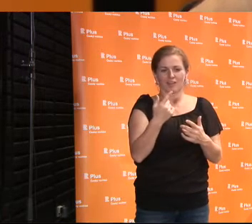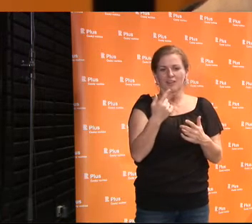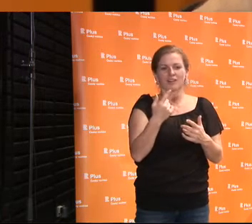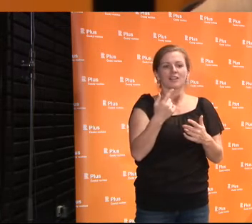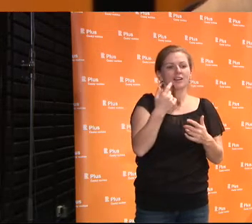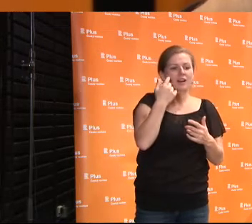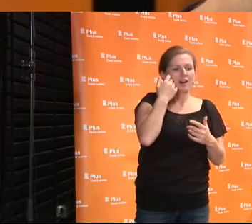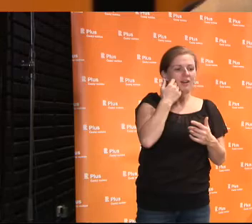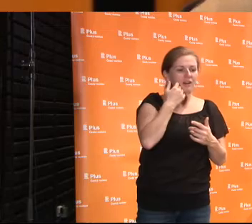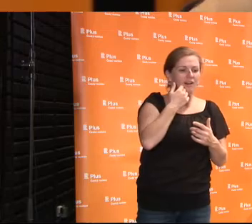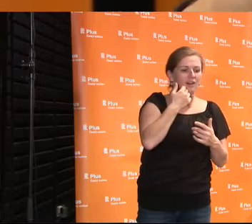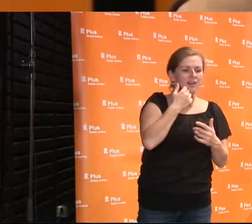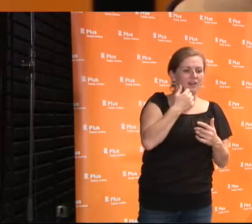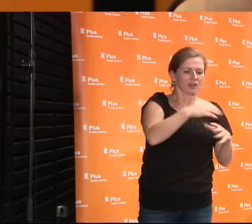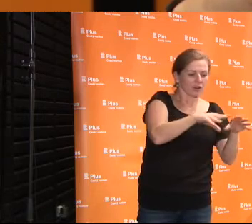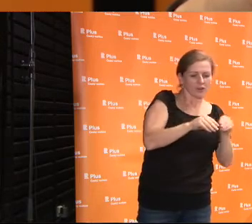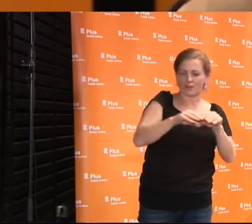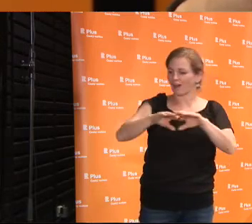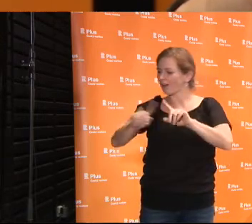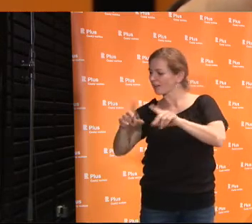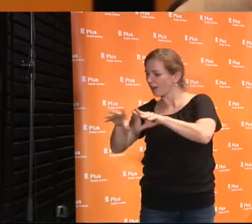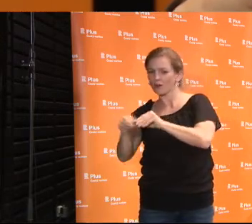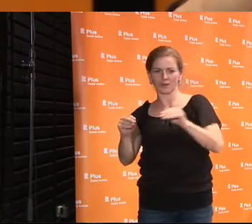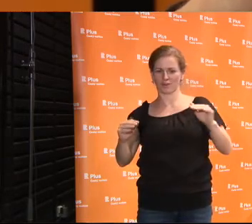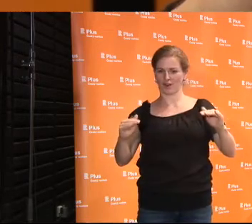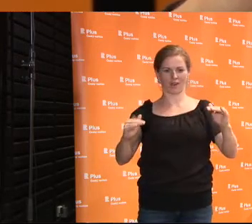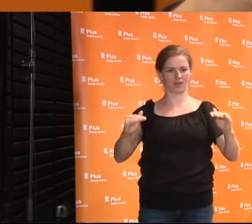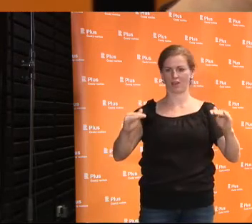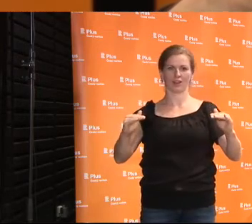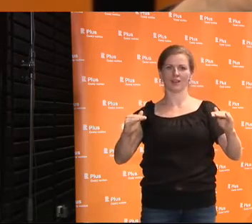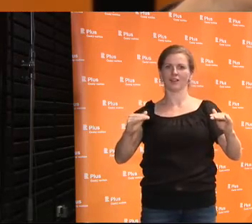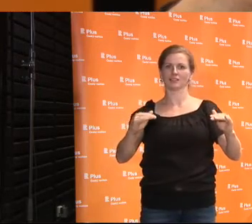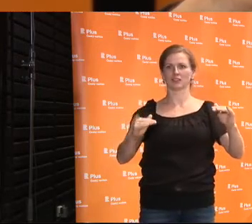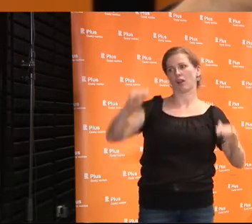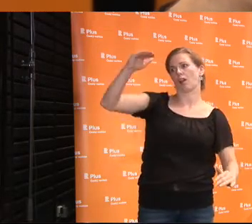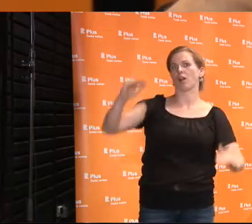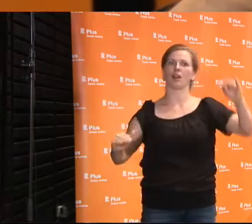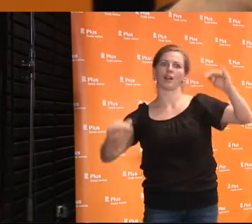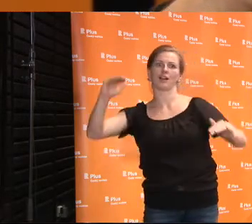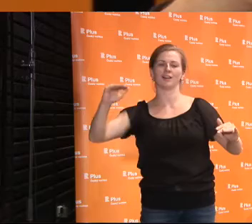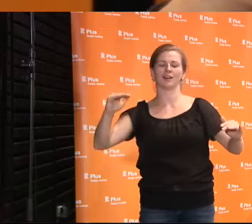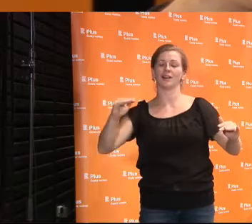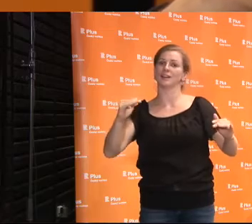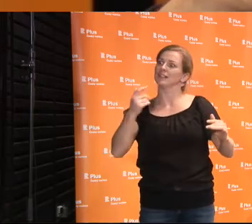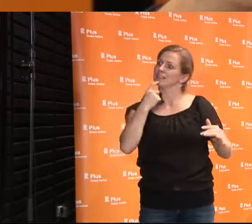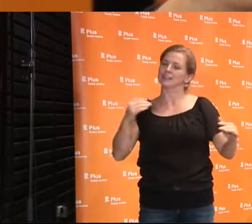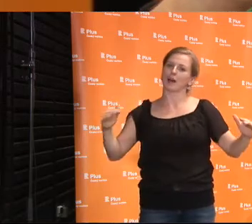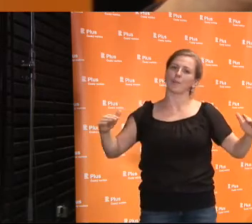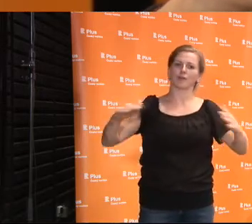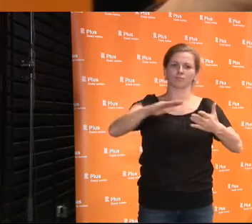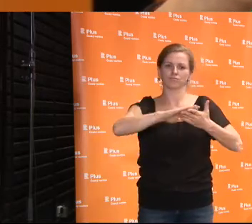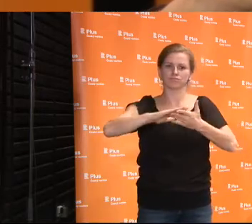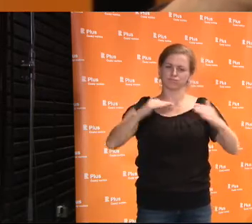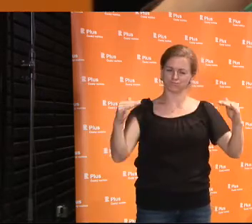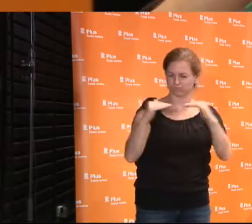rozdíly v lidském kapitálu rodin na odpovídající základní úroveň, která právě všem lidem umožní, aby z říše nutnosti,